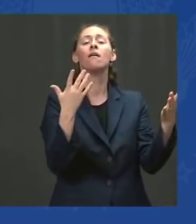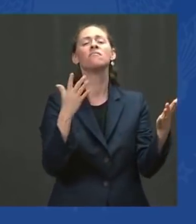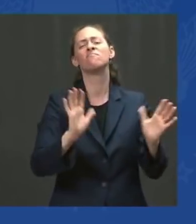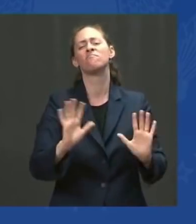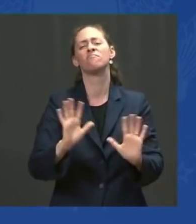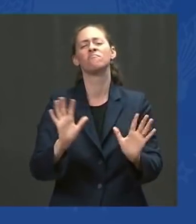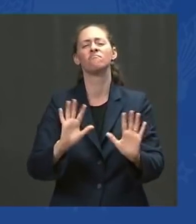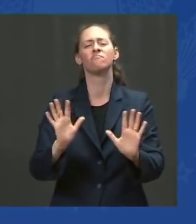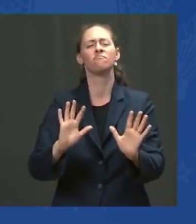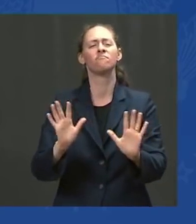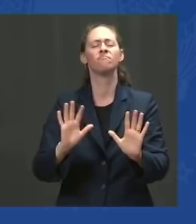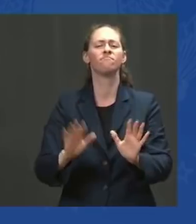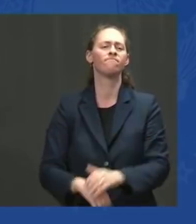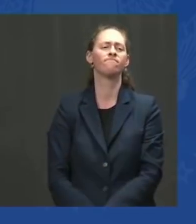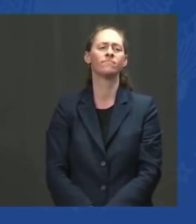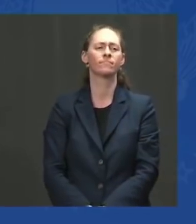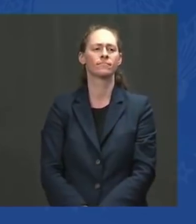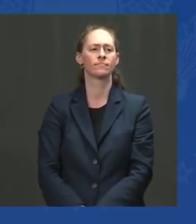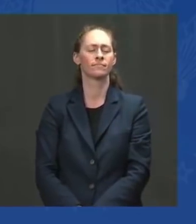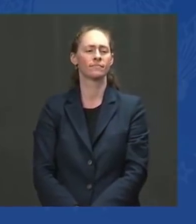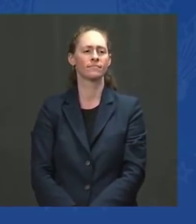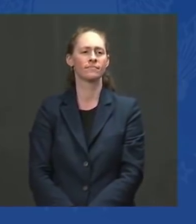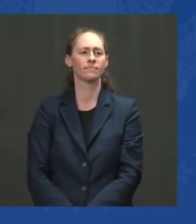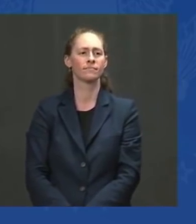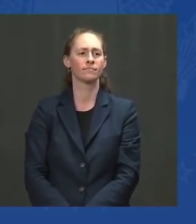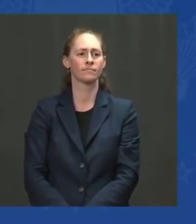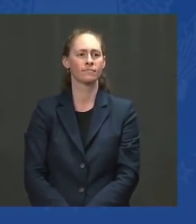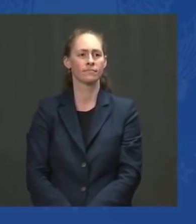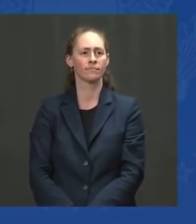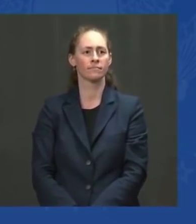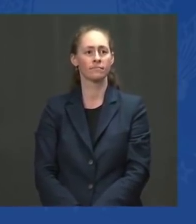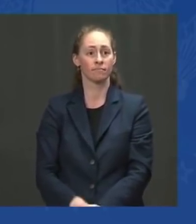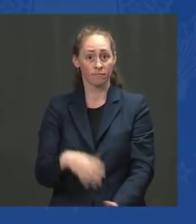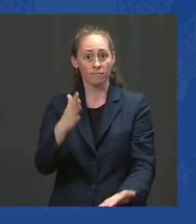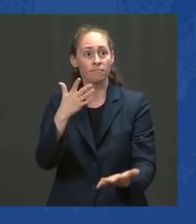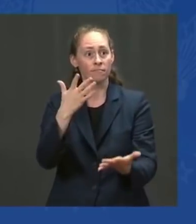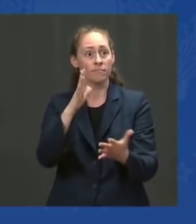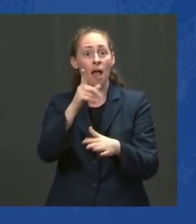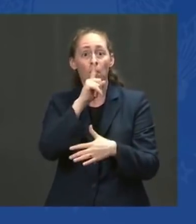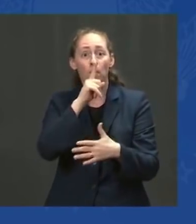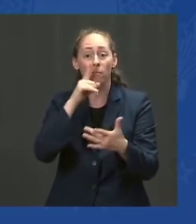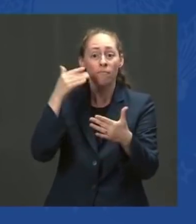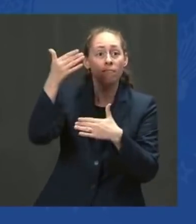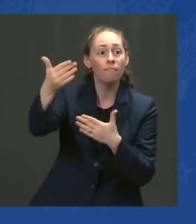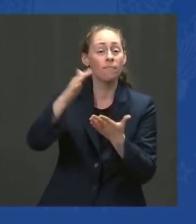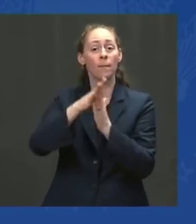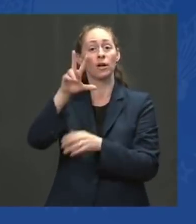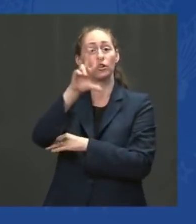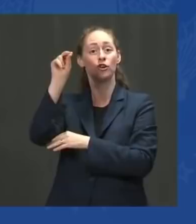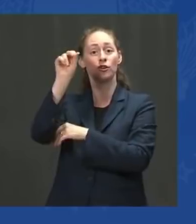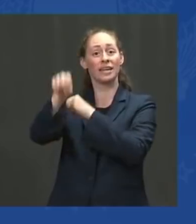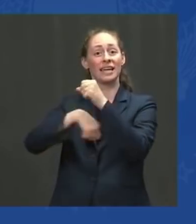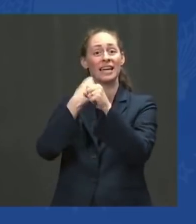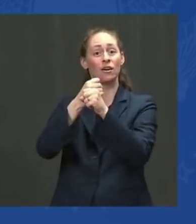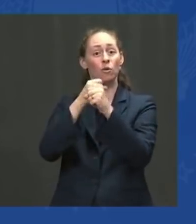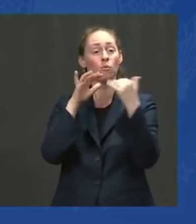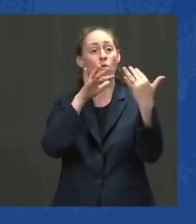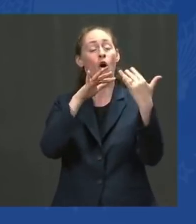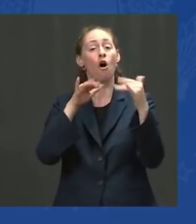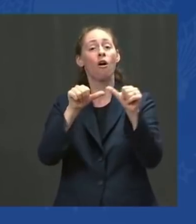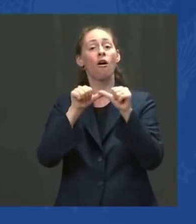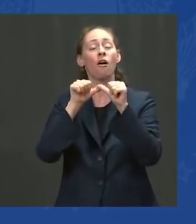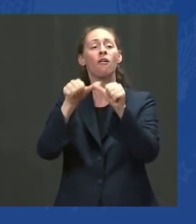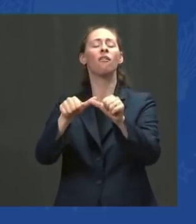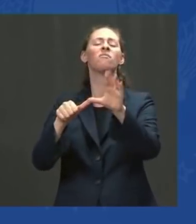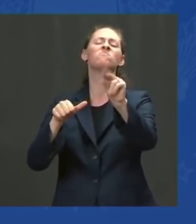拜登的这样一个军事研判是说，凭着塔利班那个轻武器，他们没有这么快能够